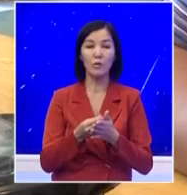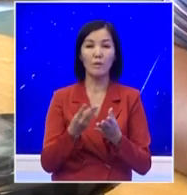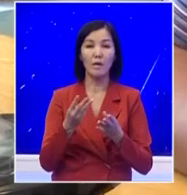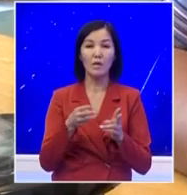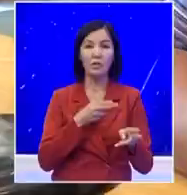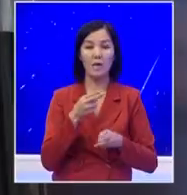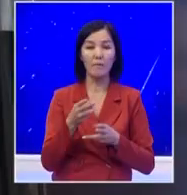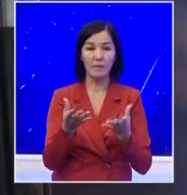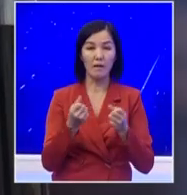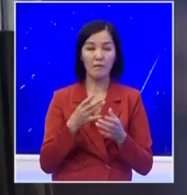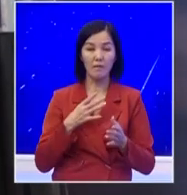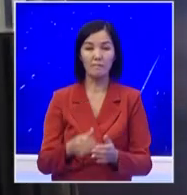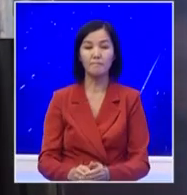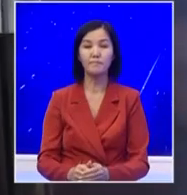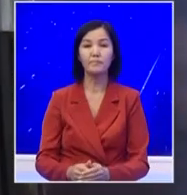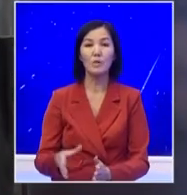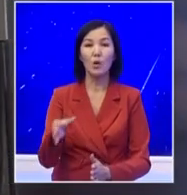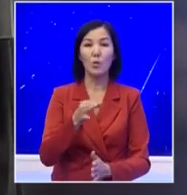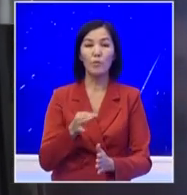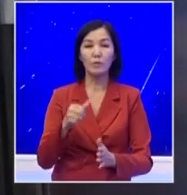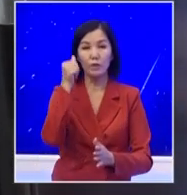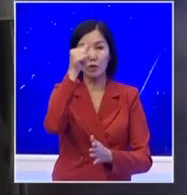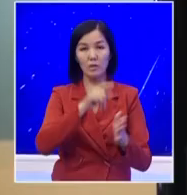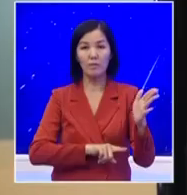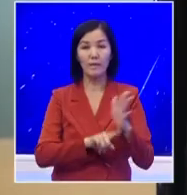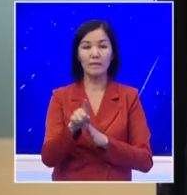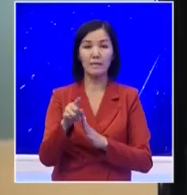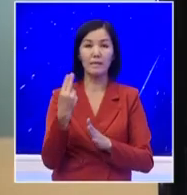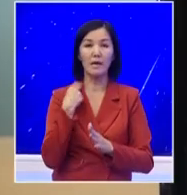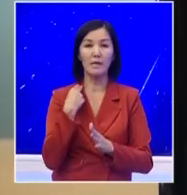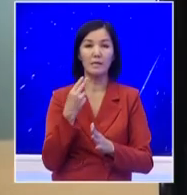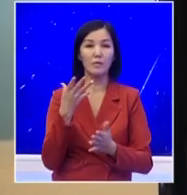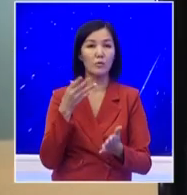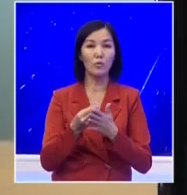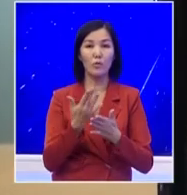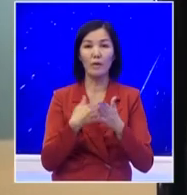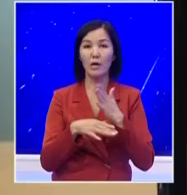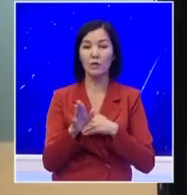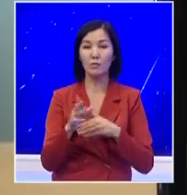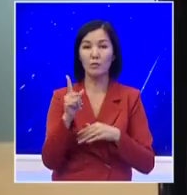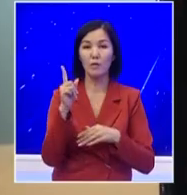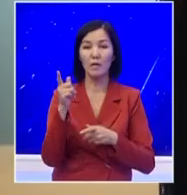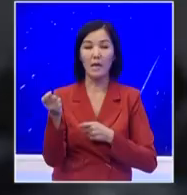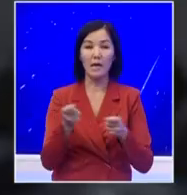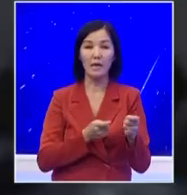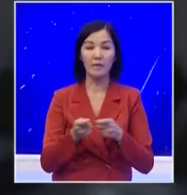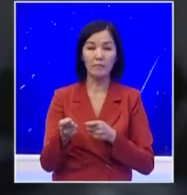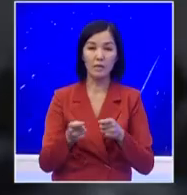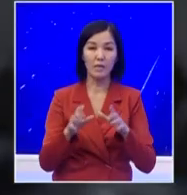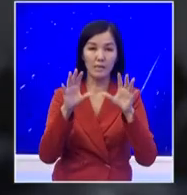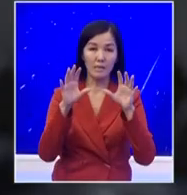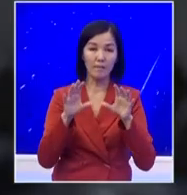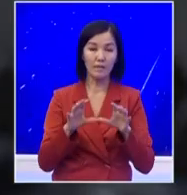алды. Облыста жыл басынан бері алимент төлеуден жалтарып жүрген 143 борышкер әкімшілік құқық бұзушылық туралы